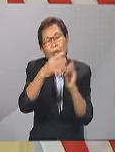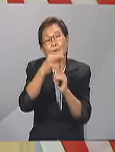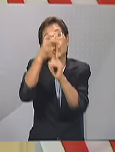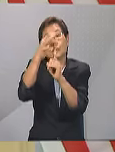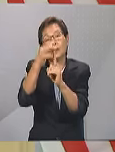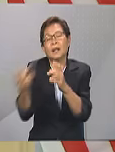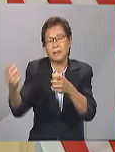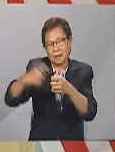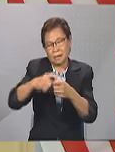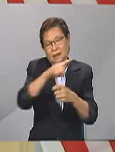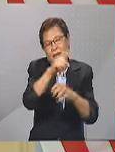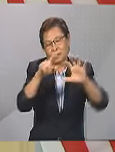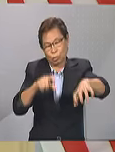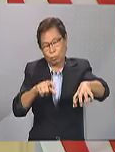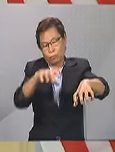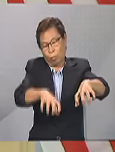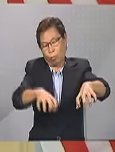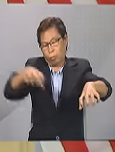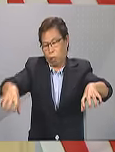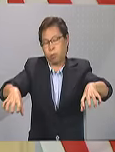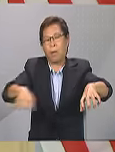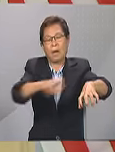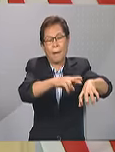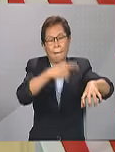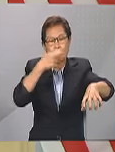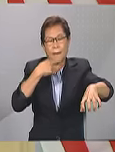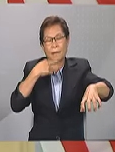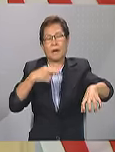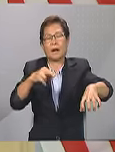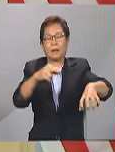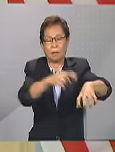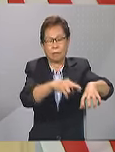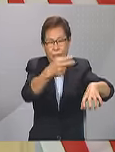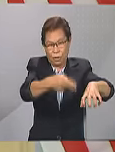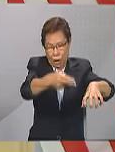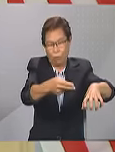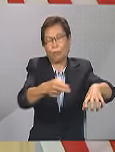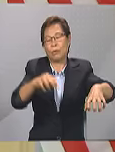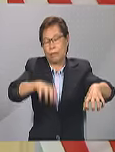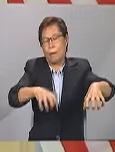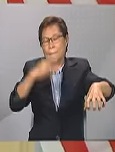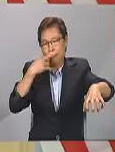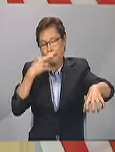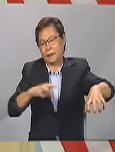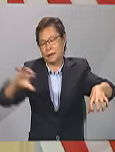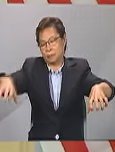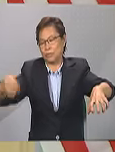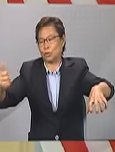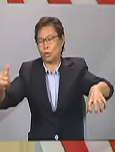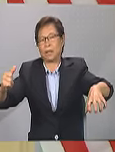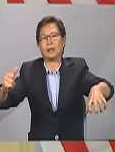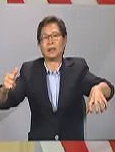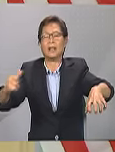ksopkhususbatam.id tank John 3dzone yang telepon disebut kali Azul hijau itu merah dan kuning